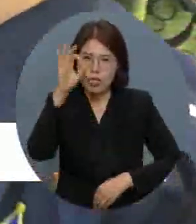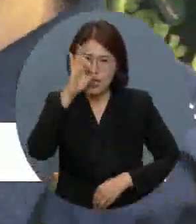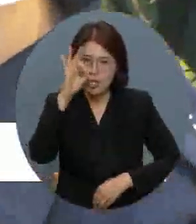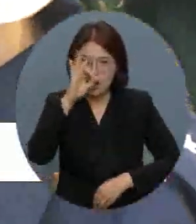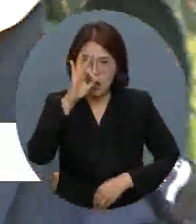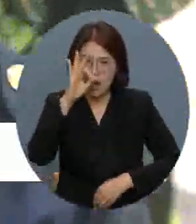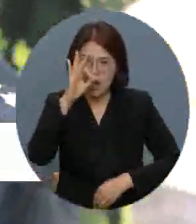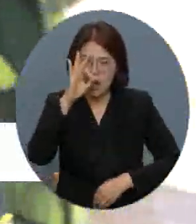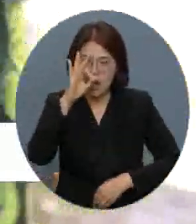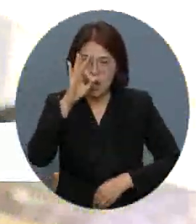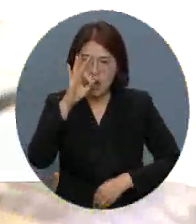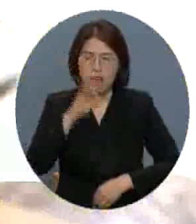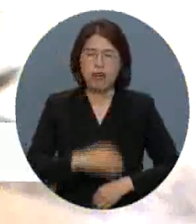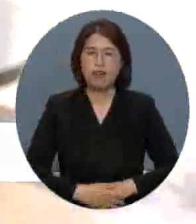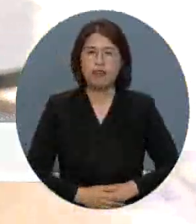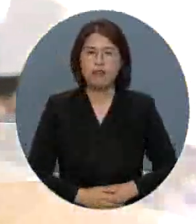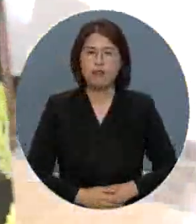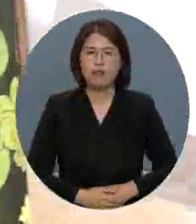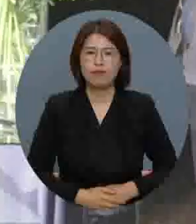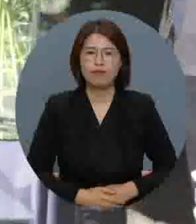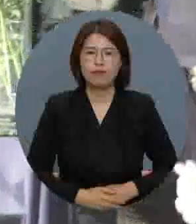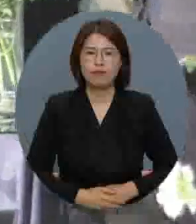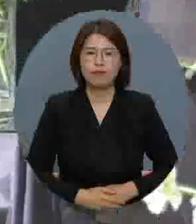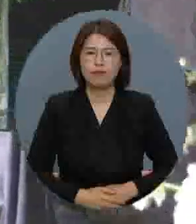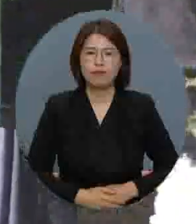금고를 찾아라. 금고를 찾아라.